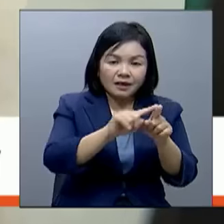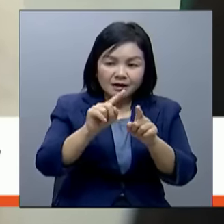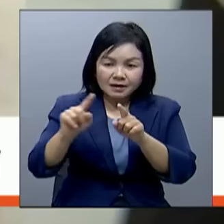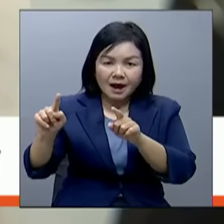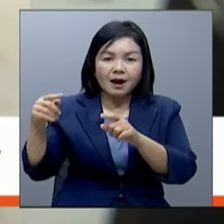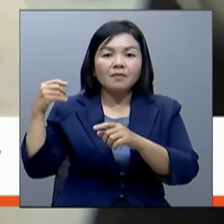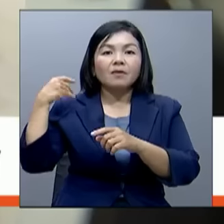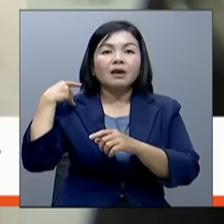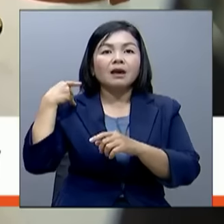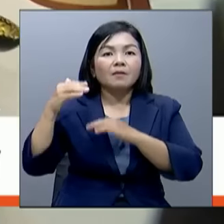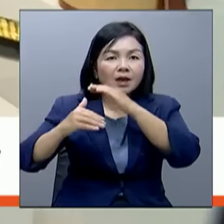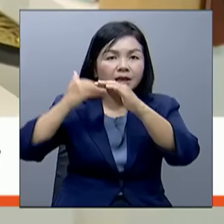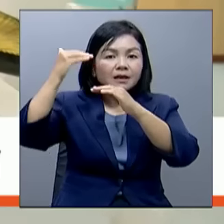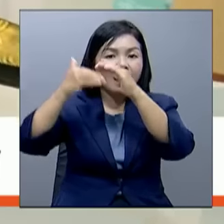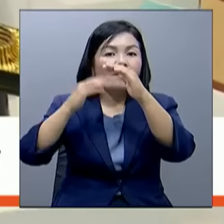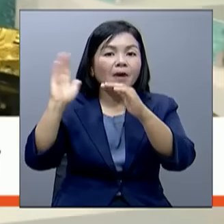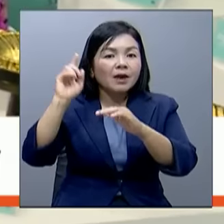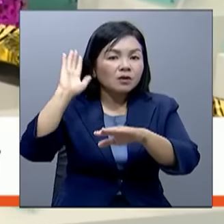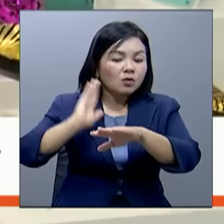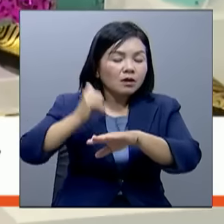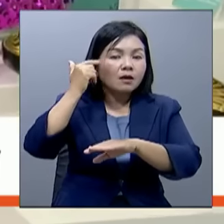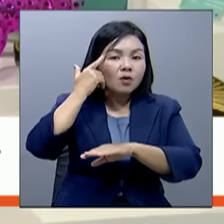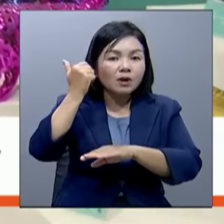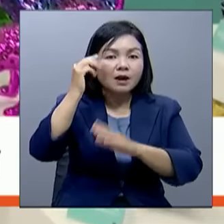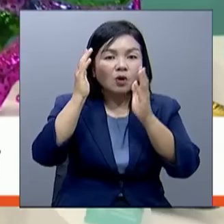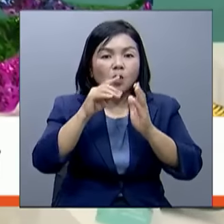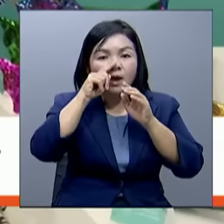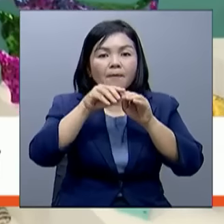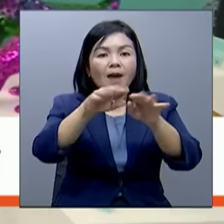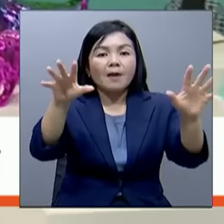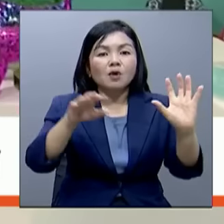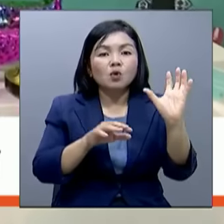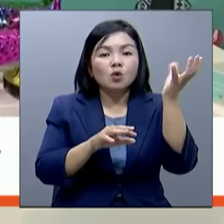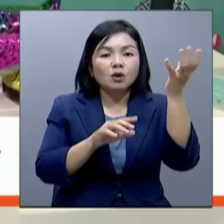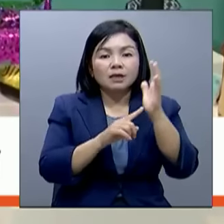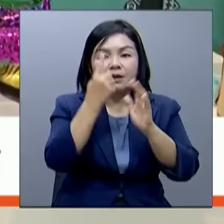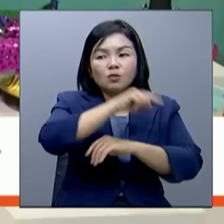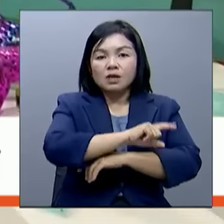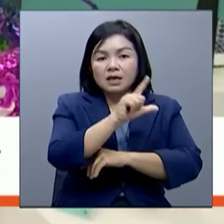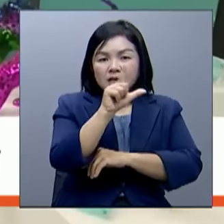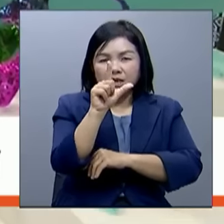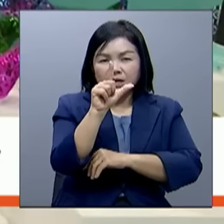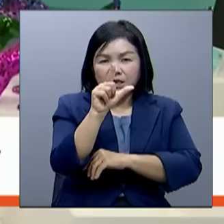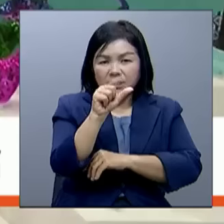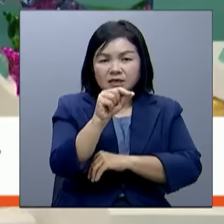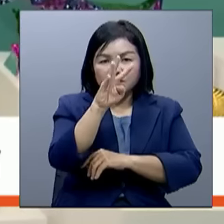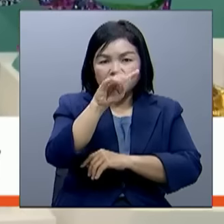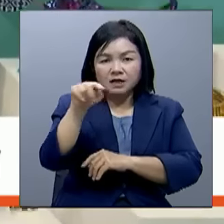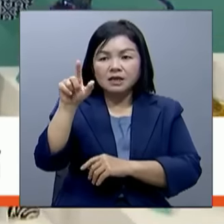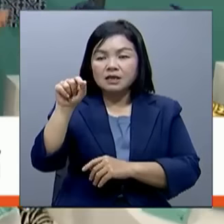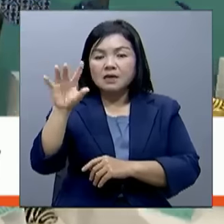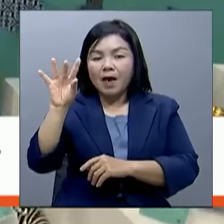งเน้นการต่อยอดอัตลักษณ์จากภูมิปัญญาท้องถิ่นไทยสู่เวทีโลกนะคะตั้งแต่วันที่24ถึง28สิงหาคมที่ไบเทคบางนาน